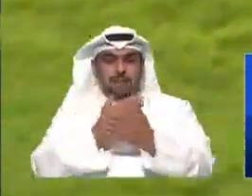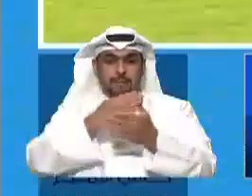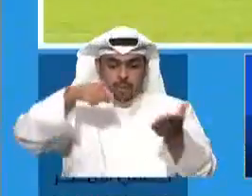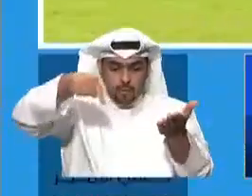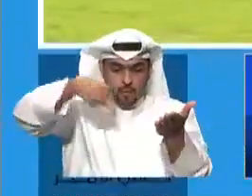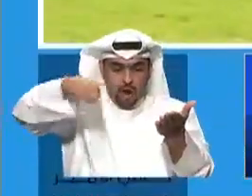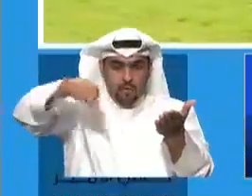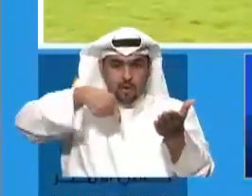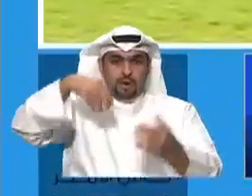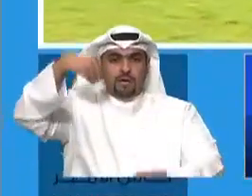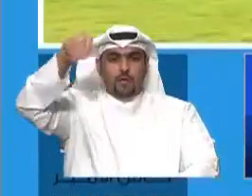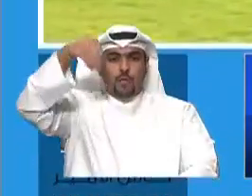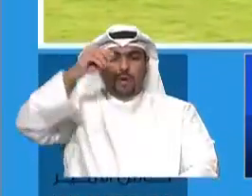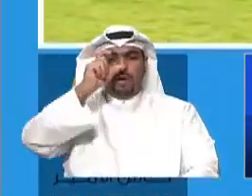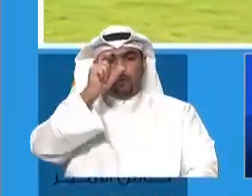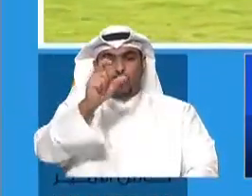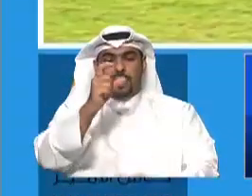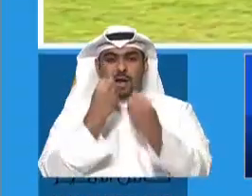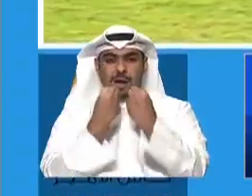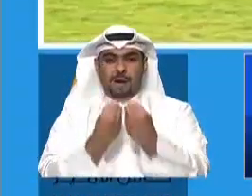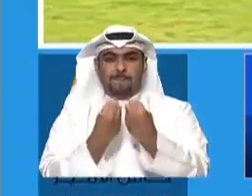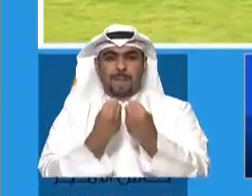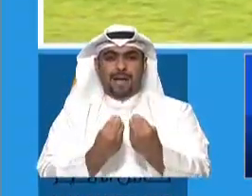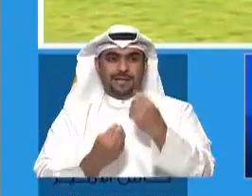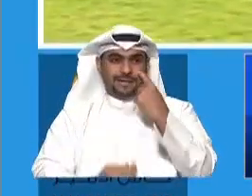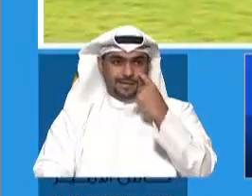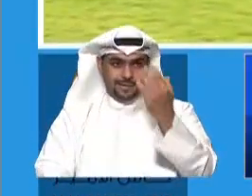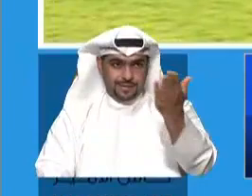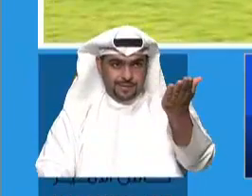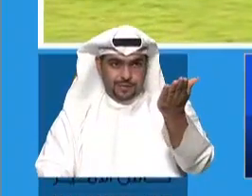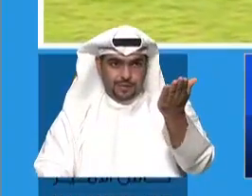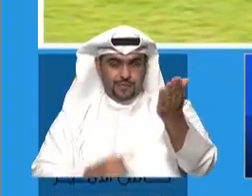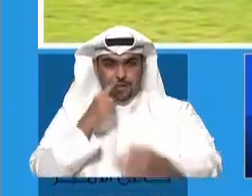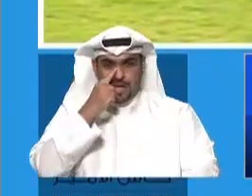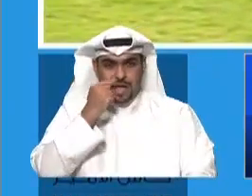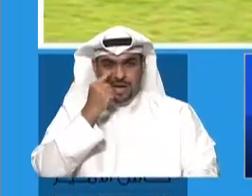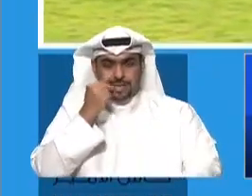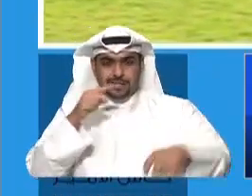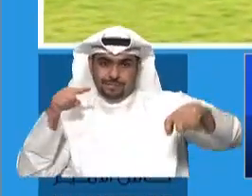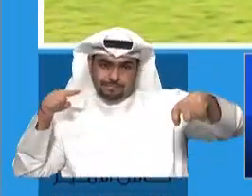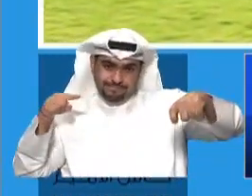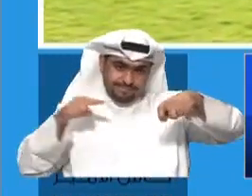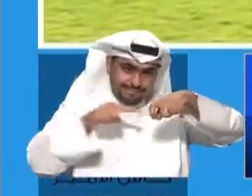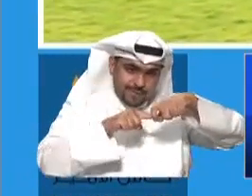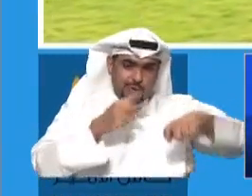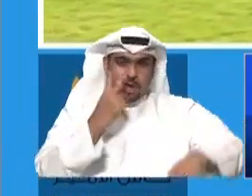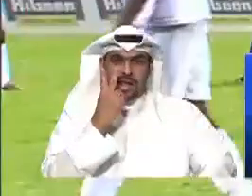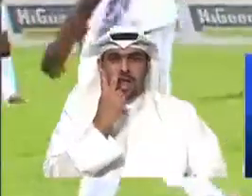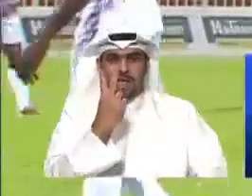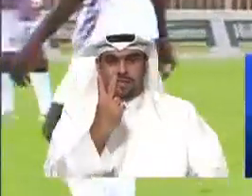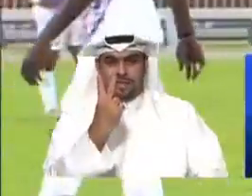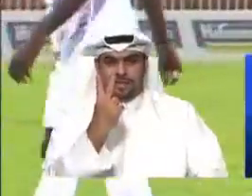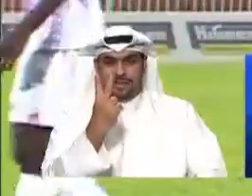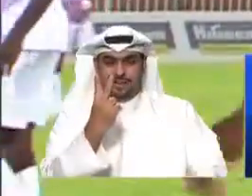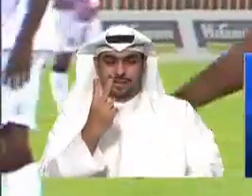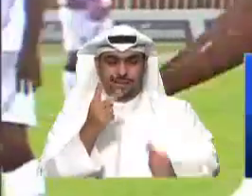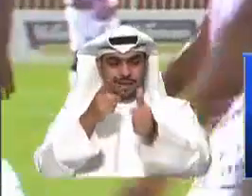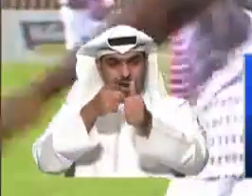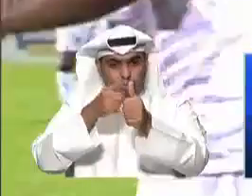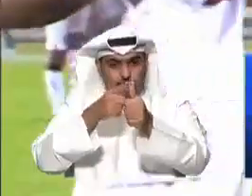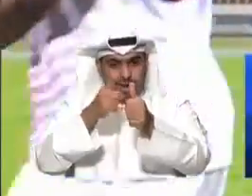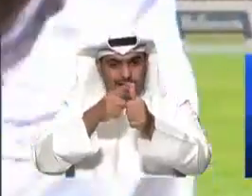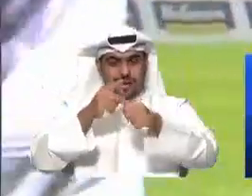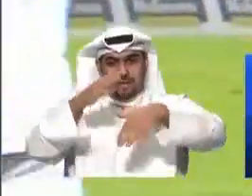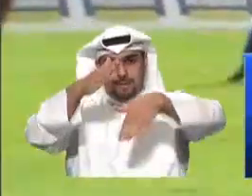بطاقة التأهل بعد أن زار شباك اليرموك بمناسبتين، الأولى عن طريق ركلة جزاء نفذها